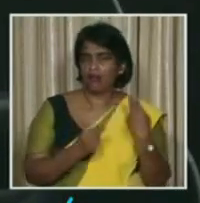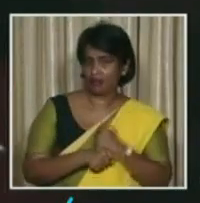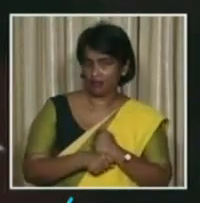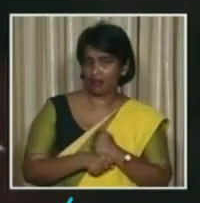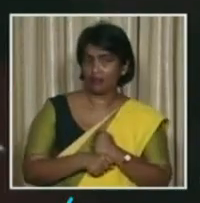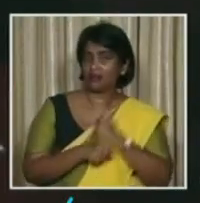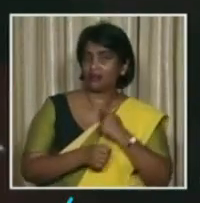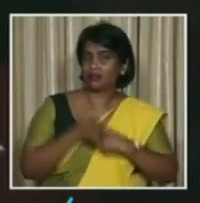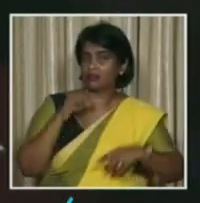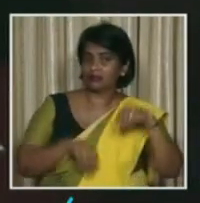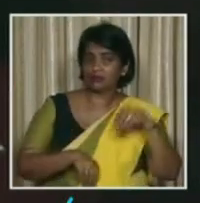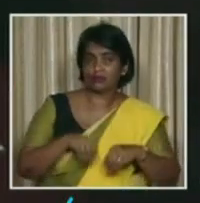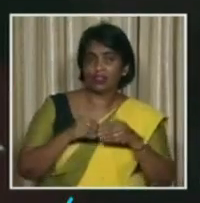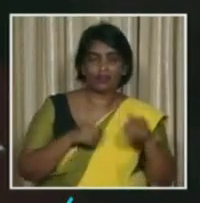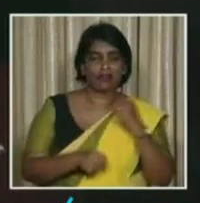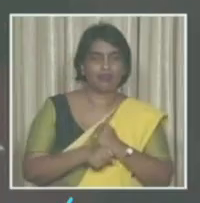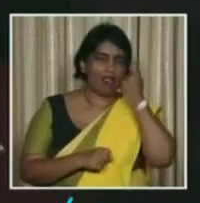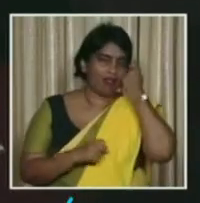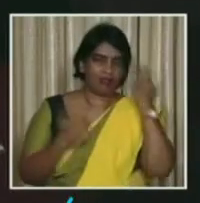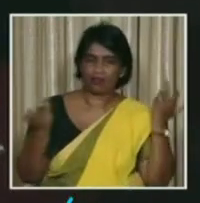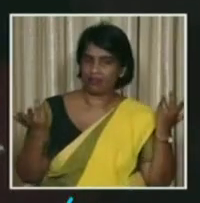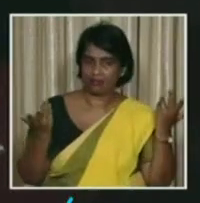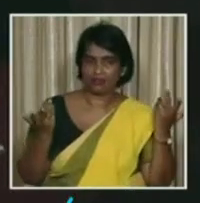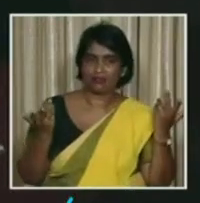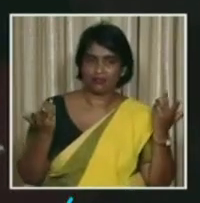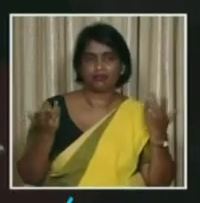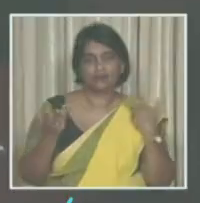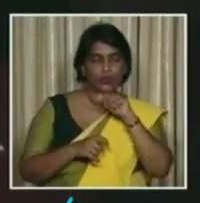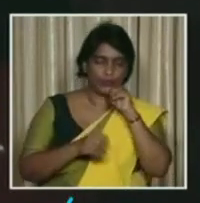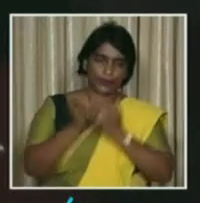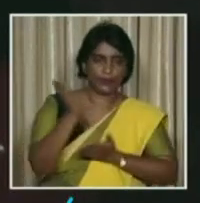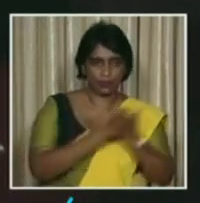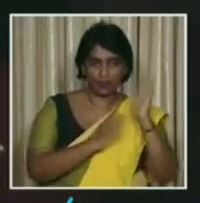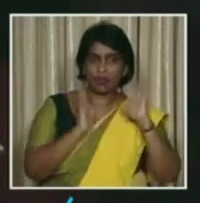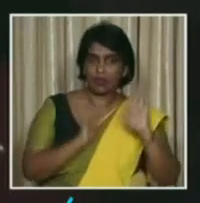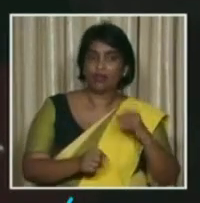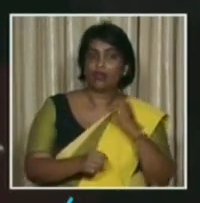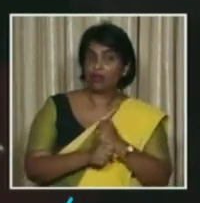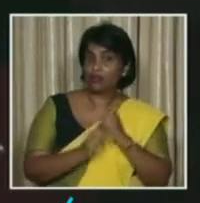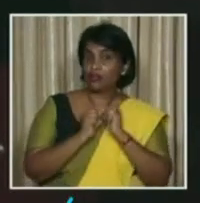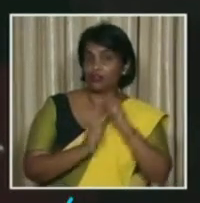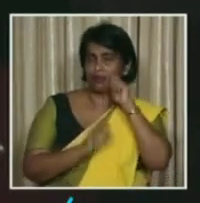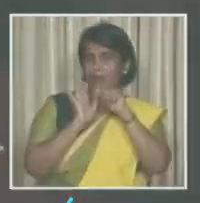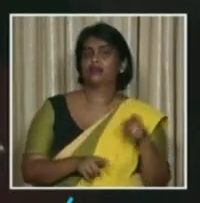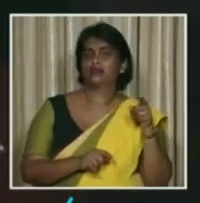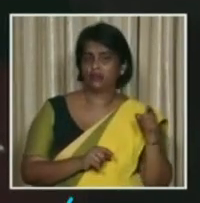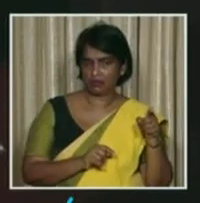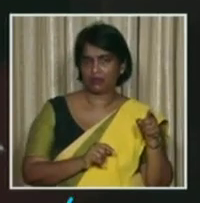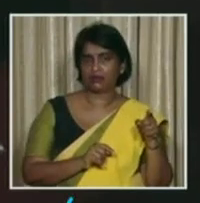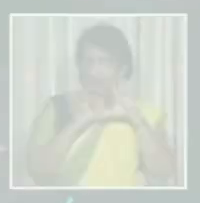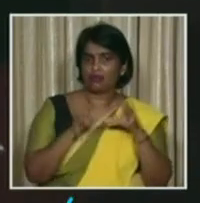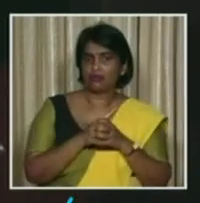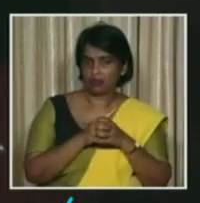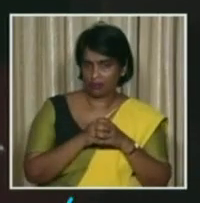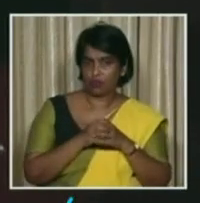උත්තරකාරයෝ වෙනවා. මැතිවරණේ පැතිවර රජයේ අදහසක් නැහැ. අපි කොමත් අධිකරණයට යනවා. නමුත් මේ රජයේ සේවකව සාධාරණ ලක්කලා තියෙනවා. අපි